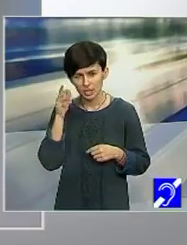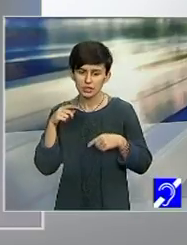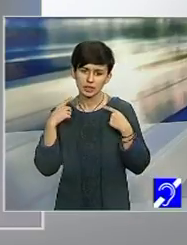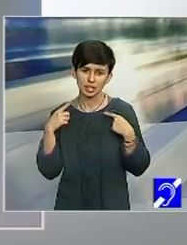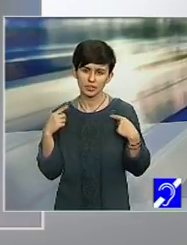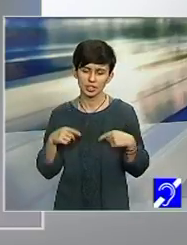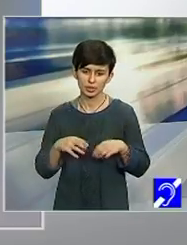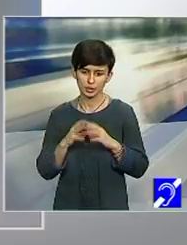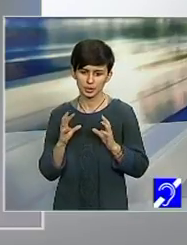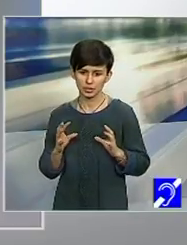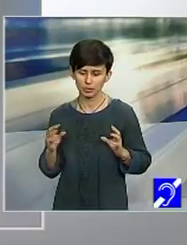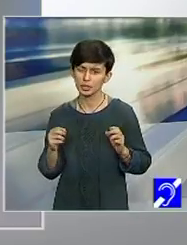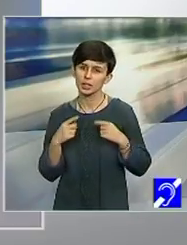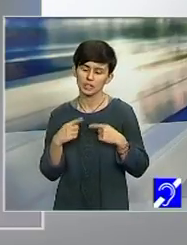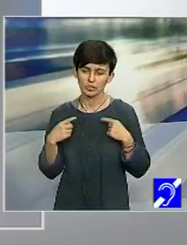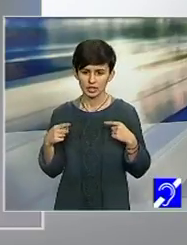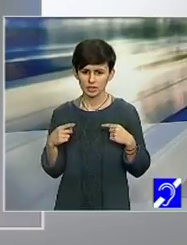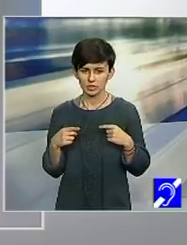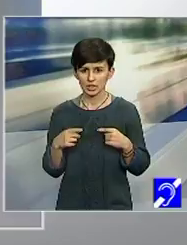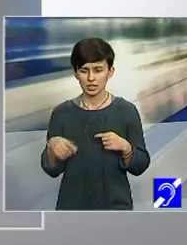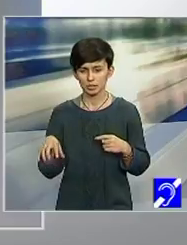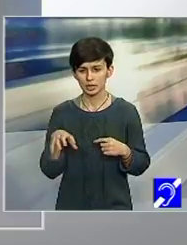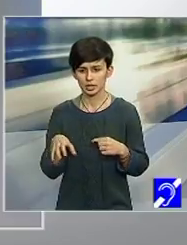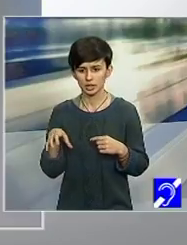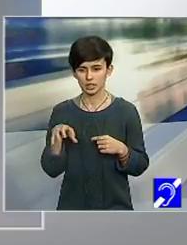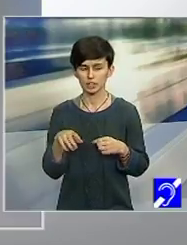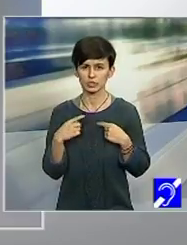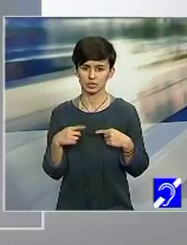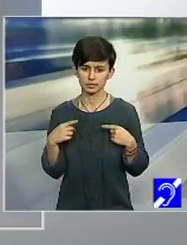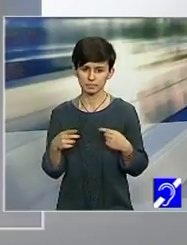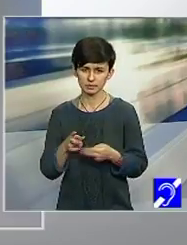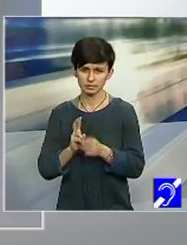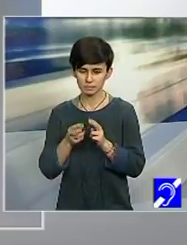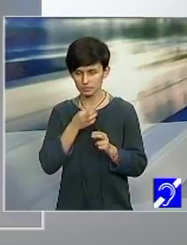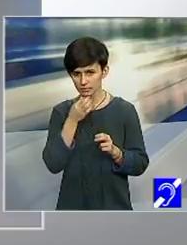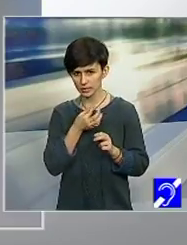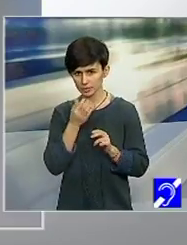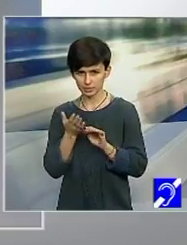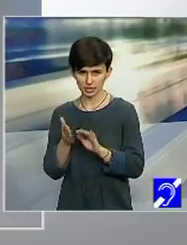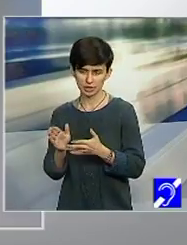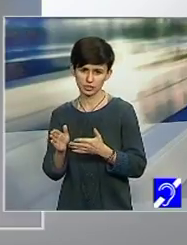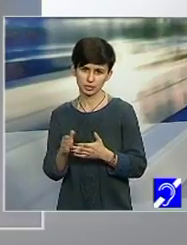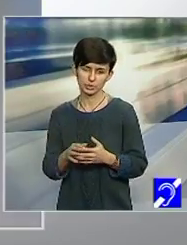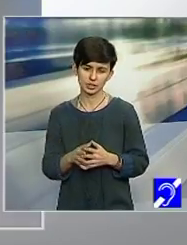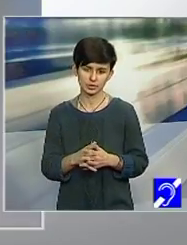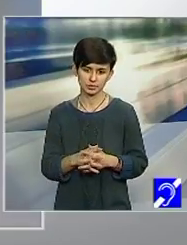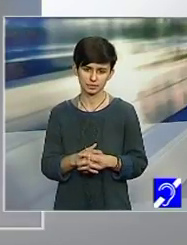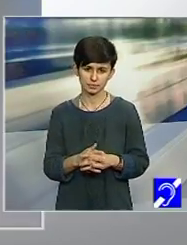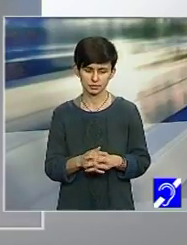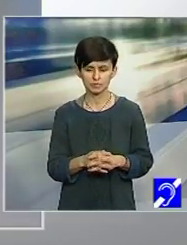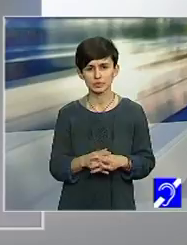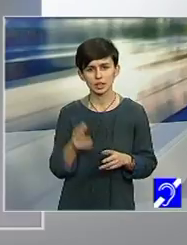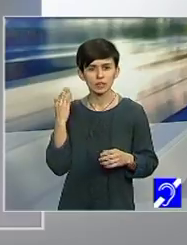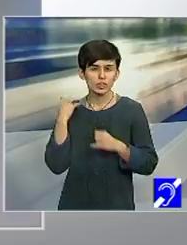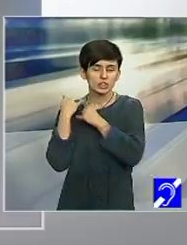România, diversificată pe diverse regiuni, așa cum s-a spus încă de la început, că una au fost în istorie evrei